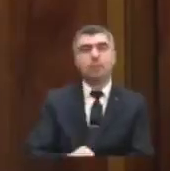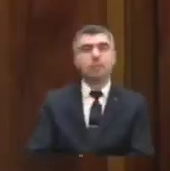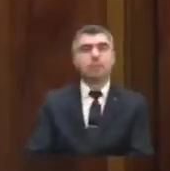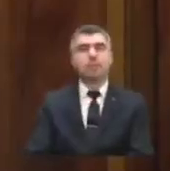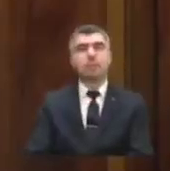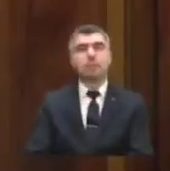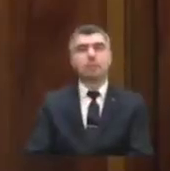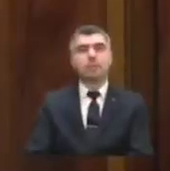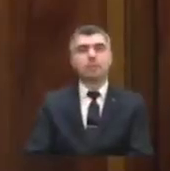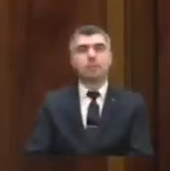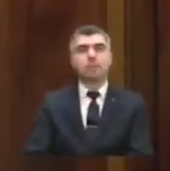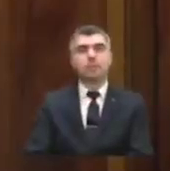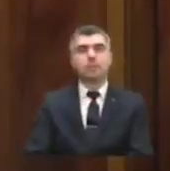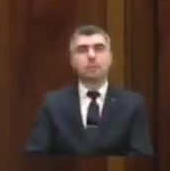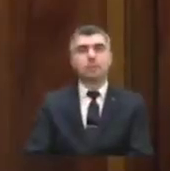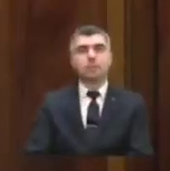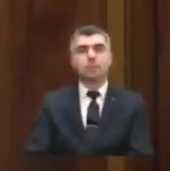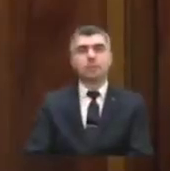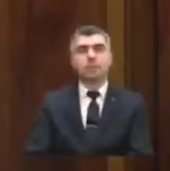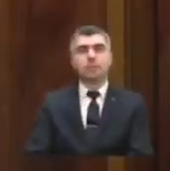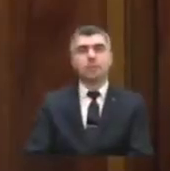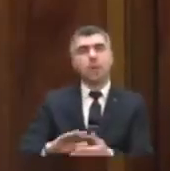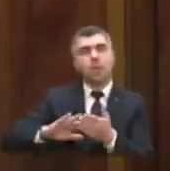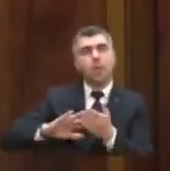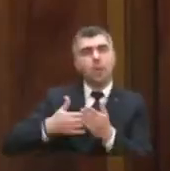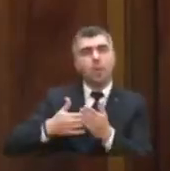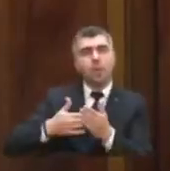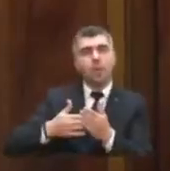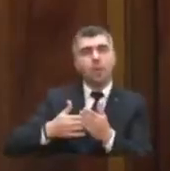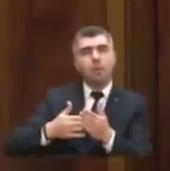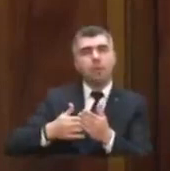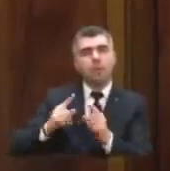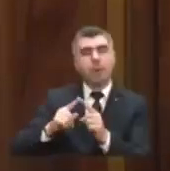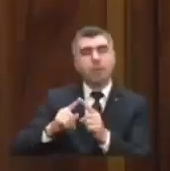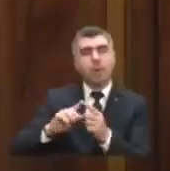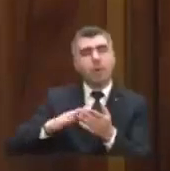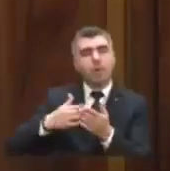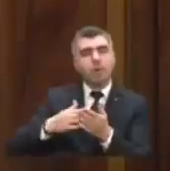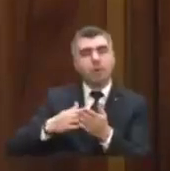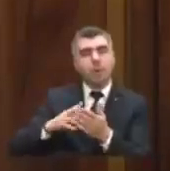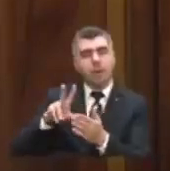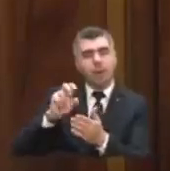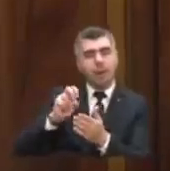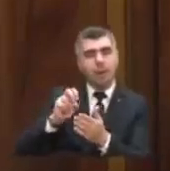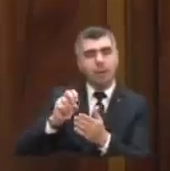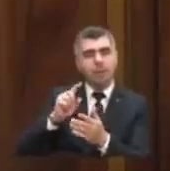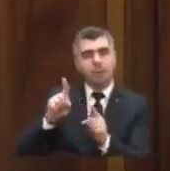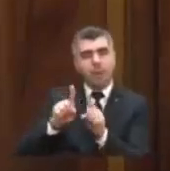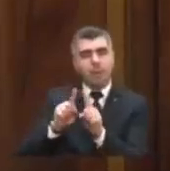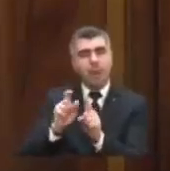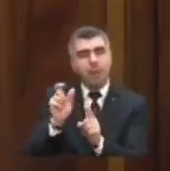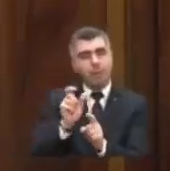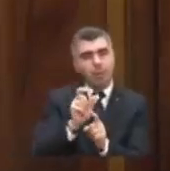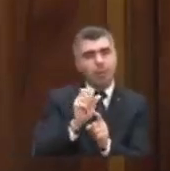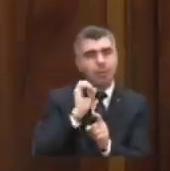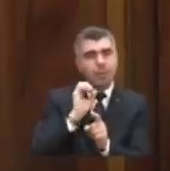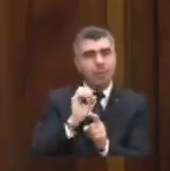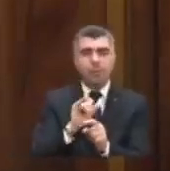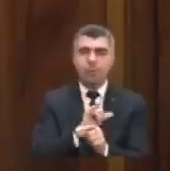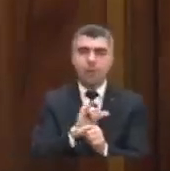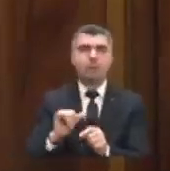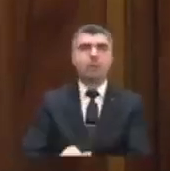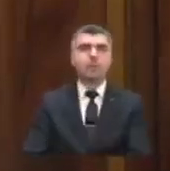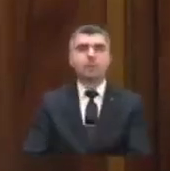لا هو لا لا يعني كل شيء كبير على هاد المواضيع، كل شيء كبير على هاد المواضيع.